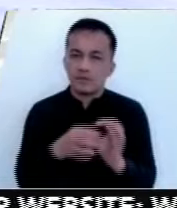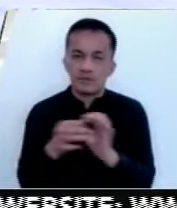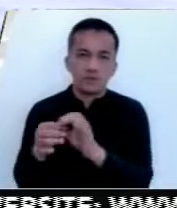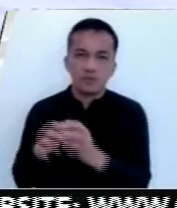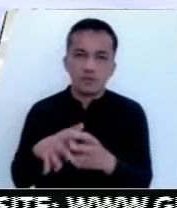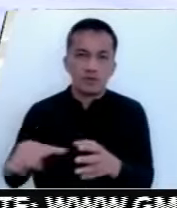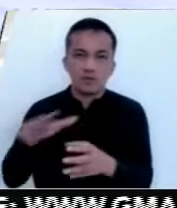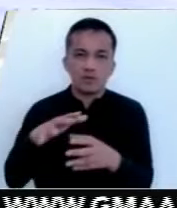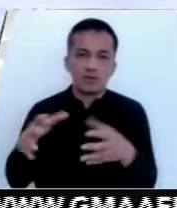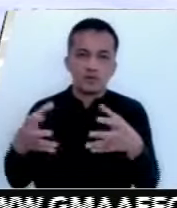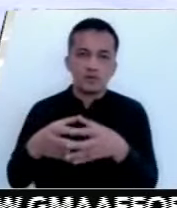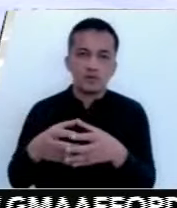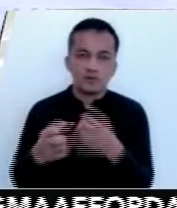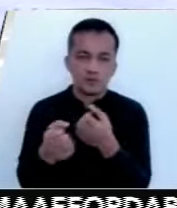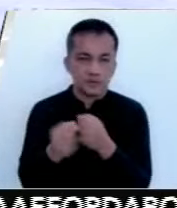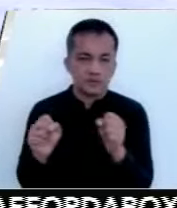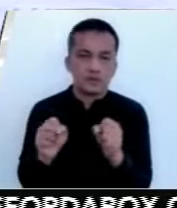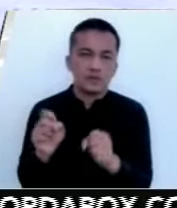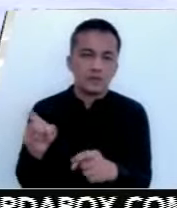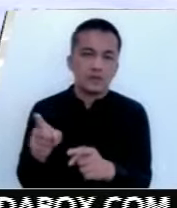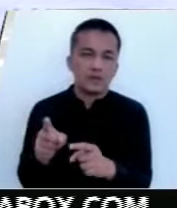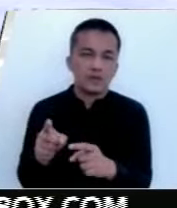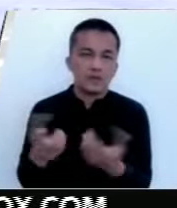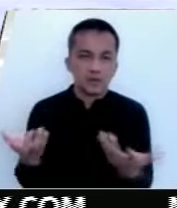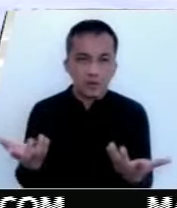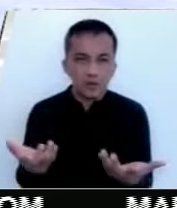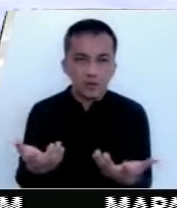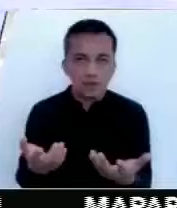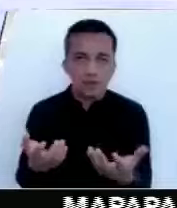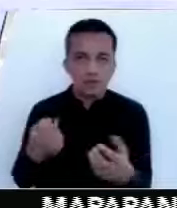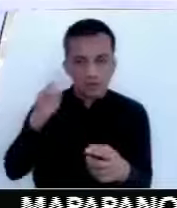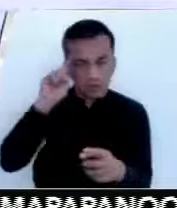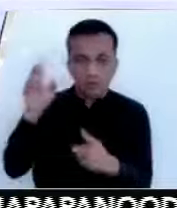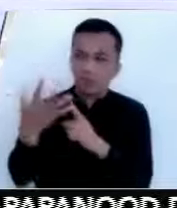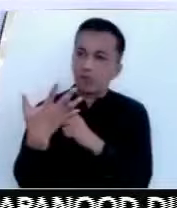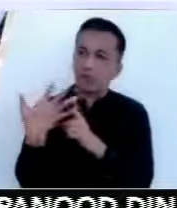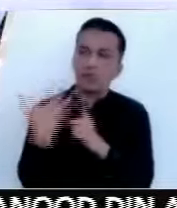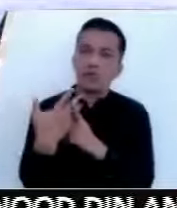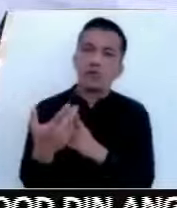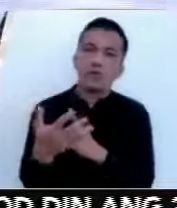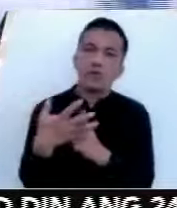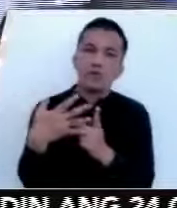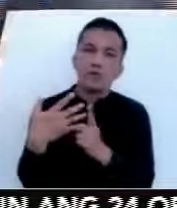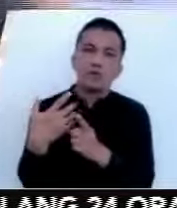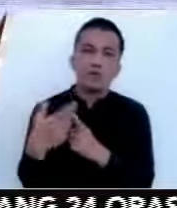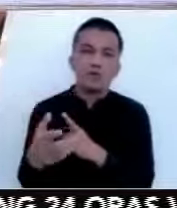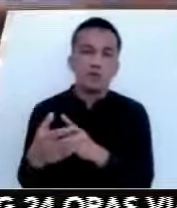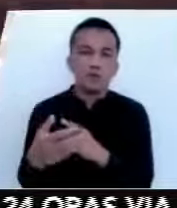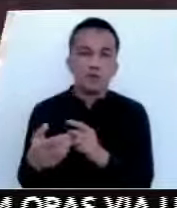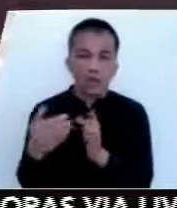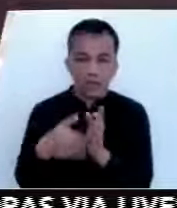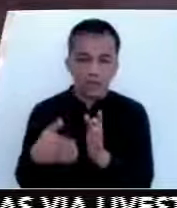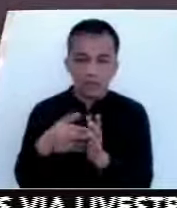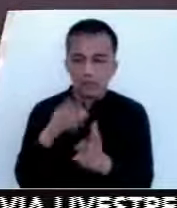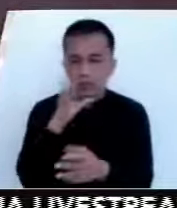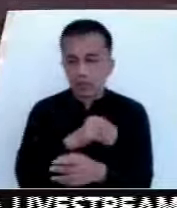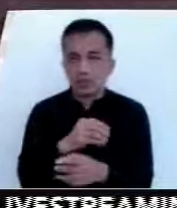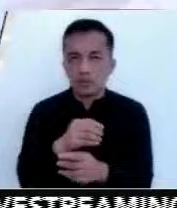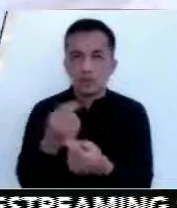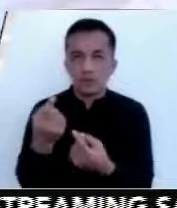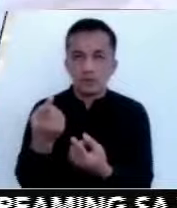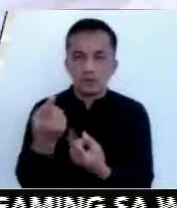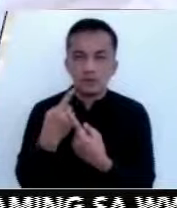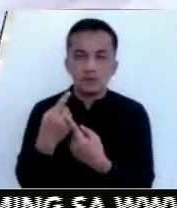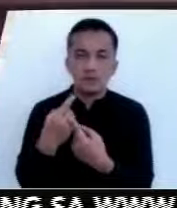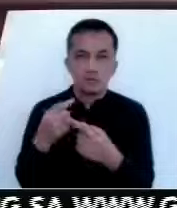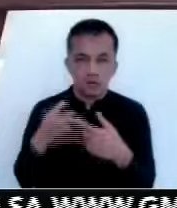kanyang safety p ganon malay namin kung Binobola mo kami rito patapos mo kaming bastusin gaganyanin mo kami ngayon sasagutin mo kaming ganyan pagkatas mo